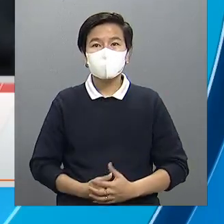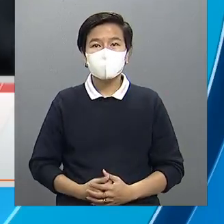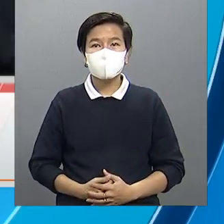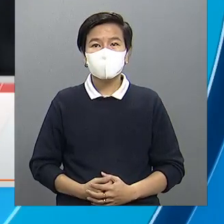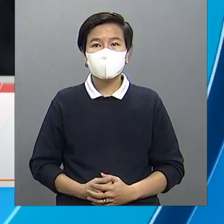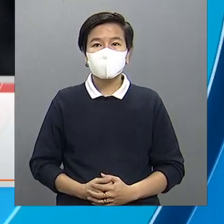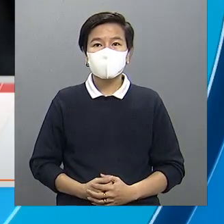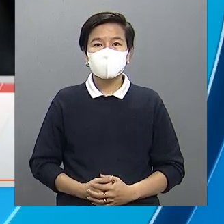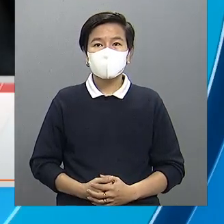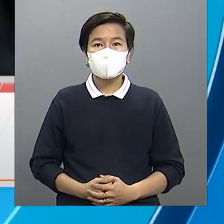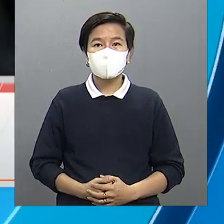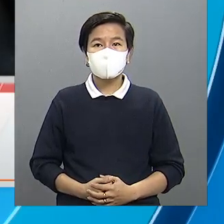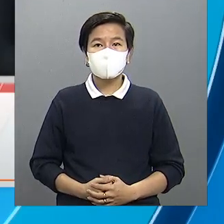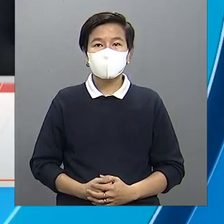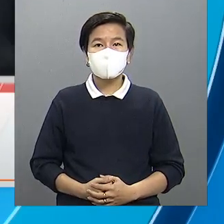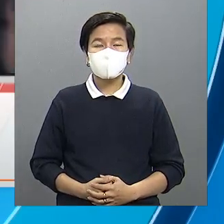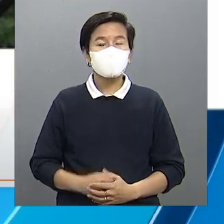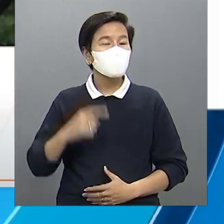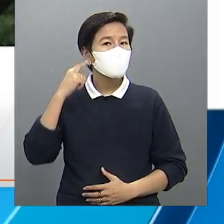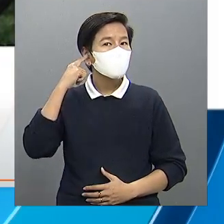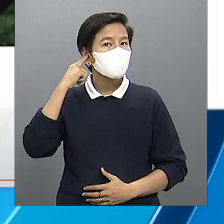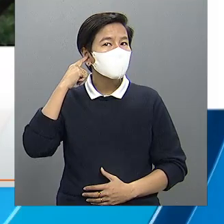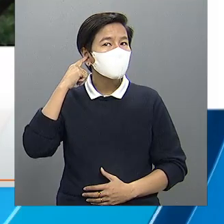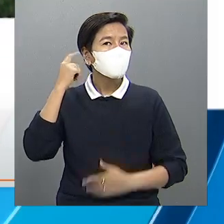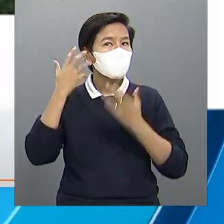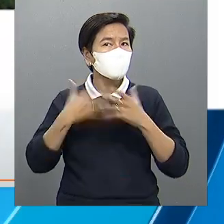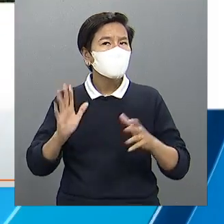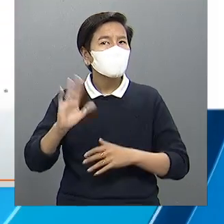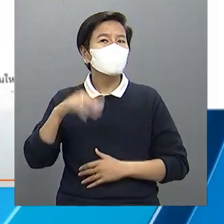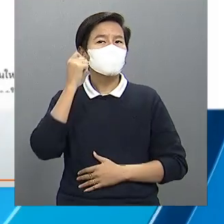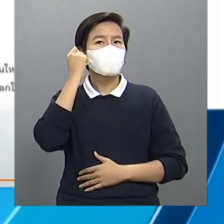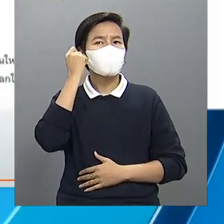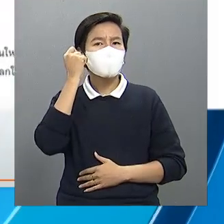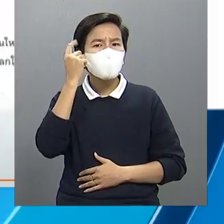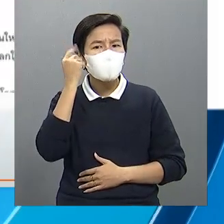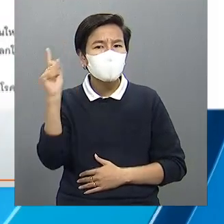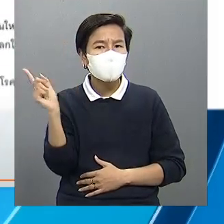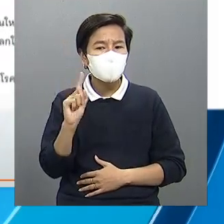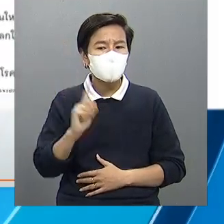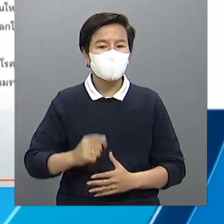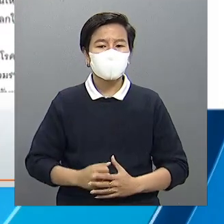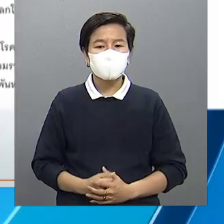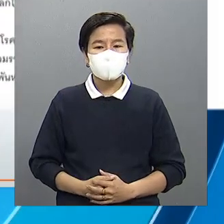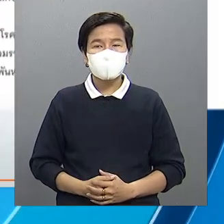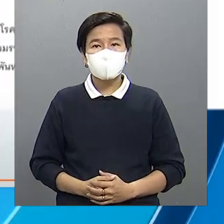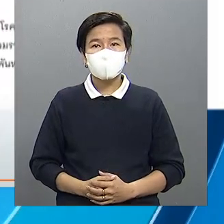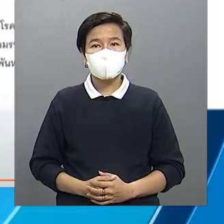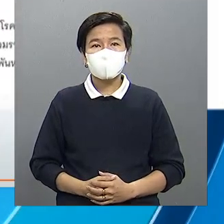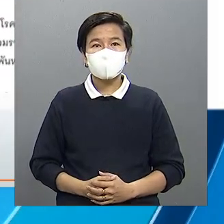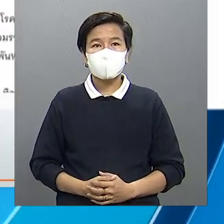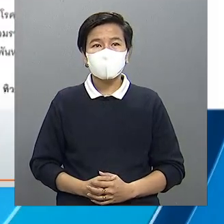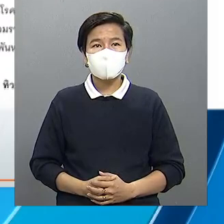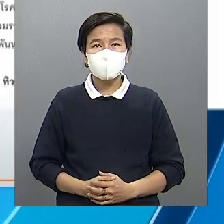การฟังอย่างเข้าใจใช่ไหมครับก็คืออยากจะให้เรียกว่ายังไงนะครับเหมือนมีคนเข้ามาเรียนมากขึ้นครับ